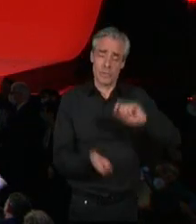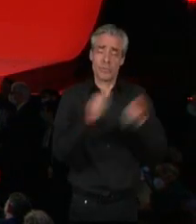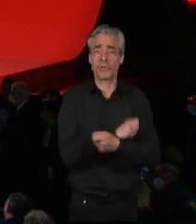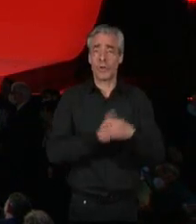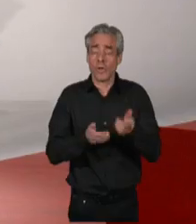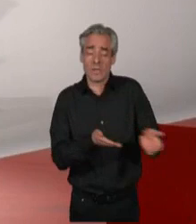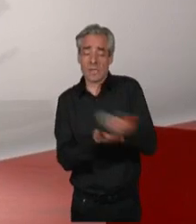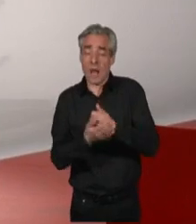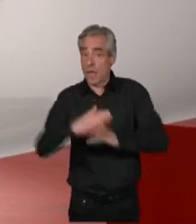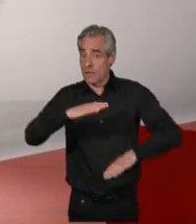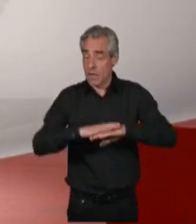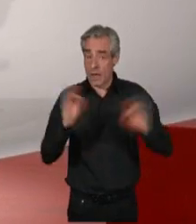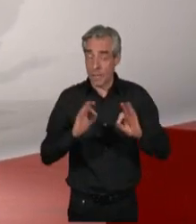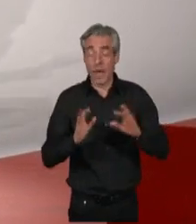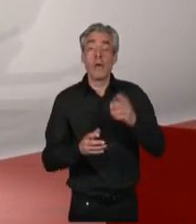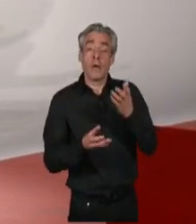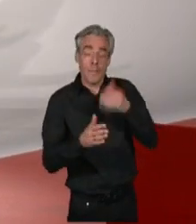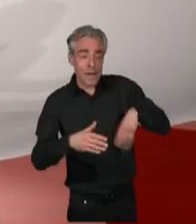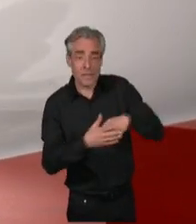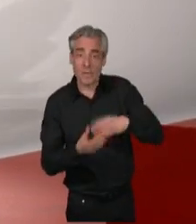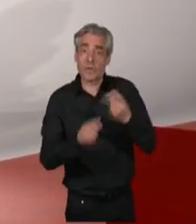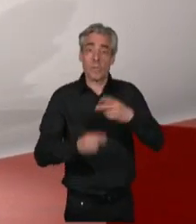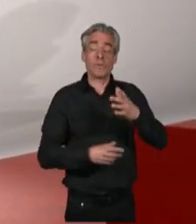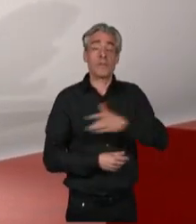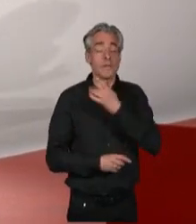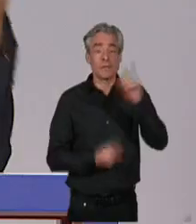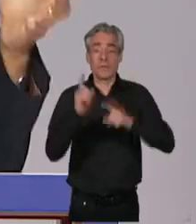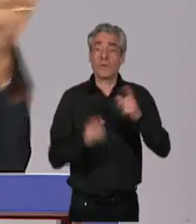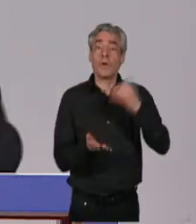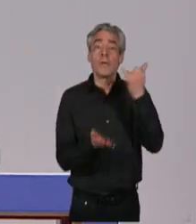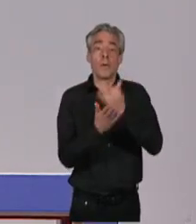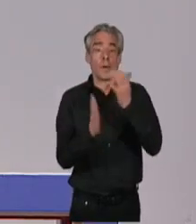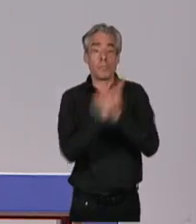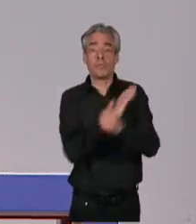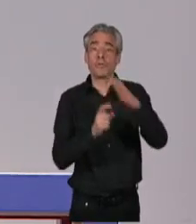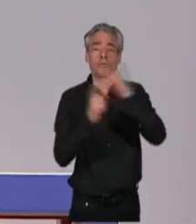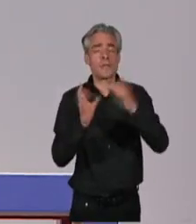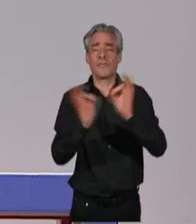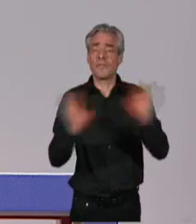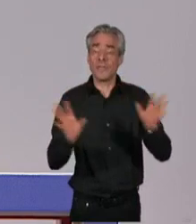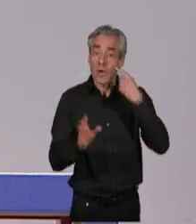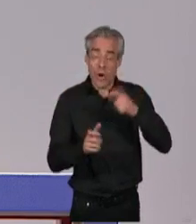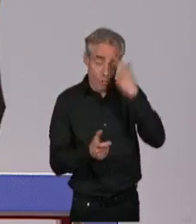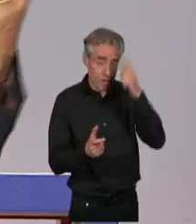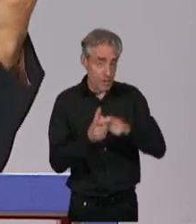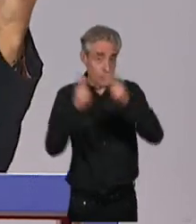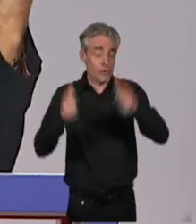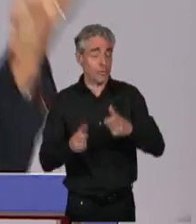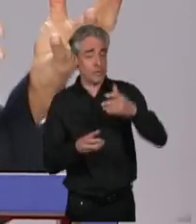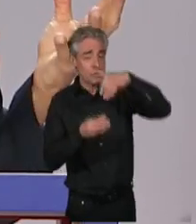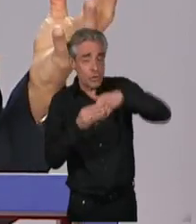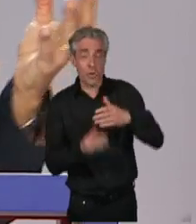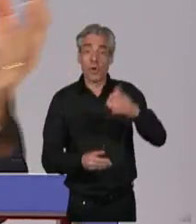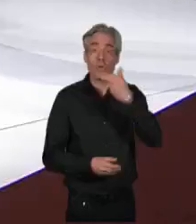ni charge. La participation et l'intéressement seront exonérés de forfait social pour que les entreprises y aient